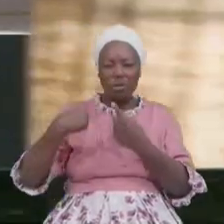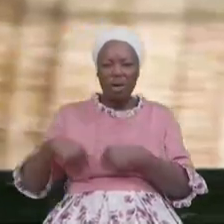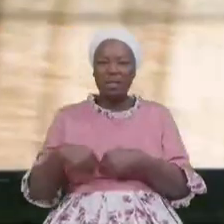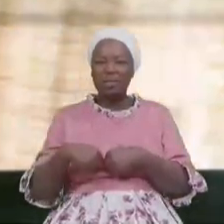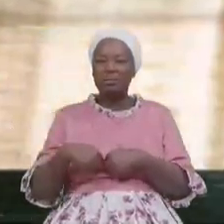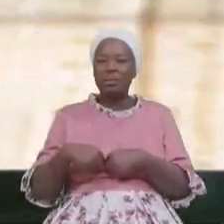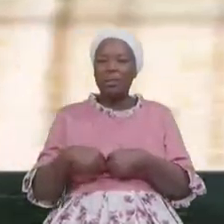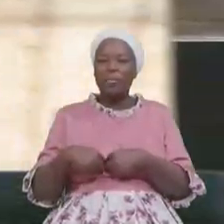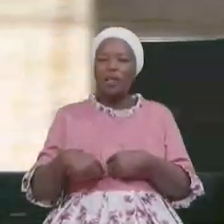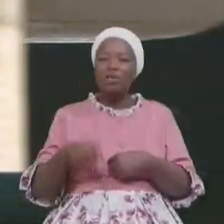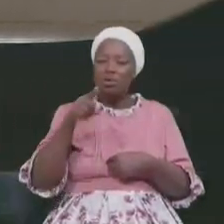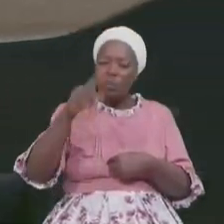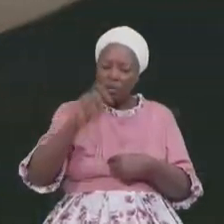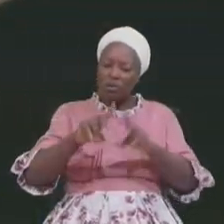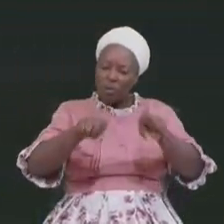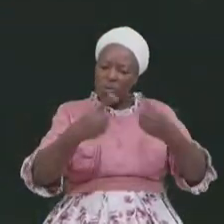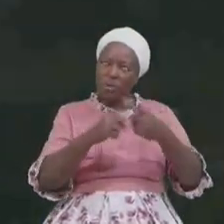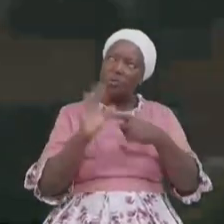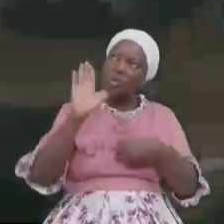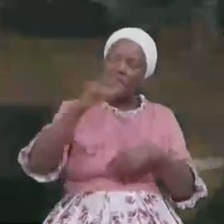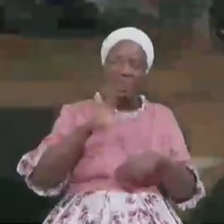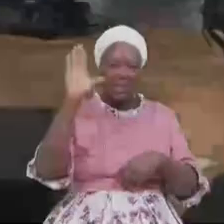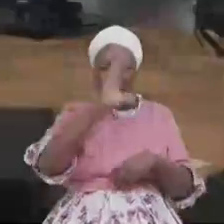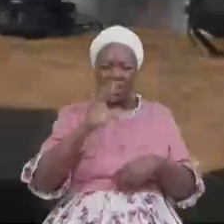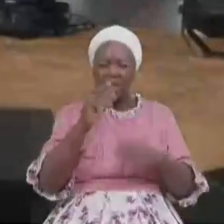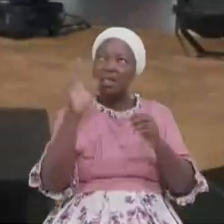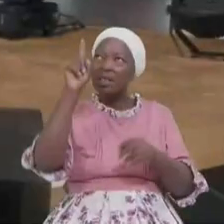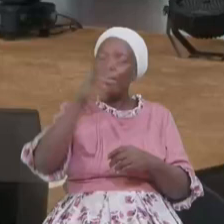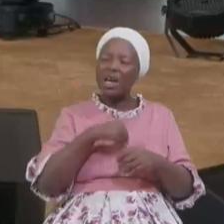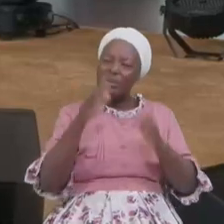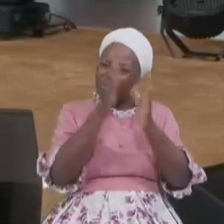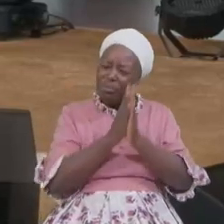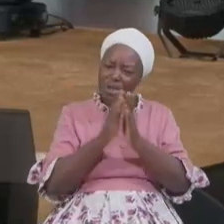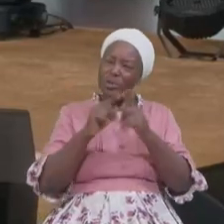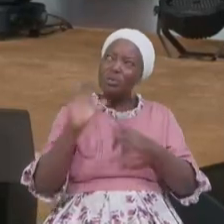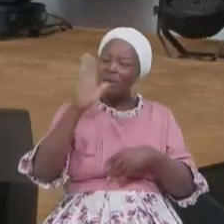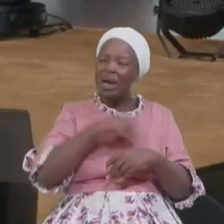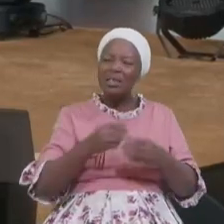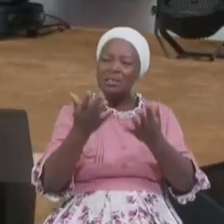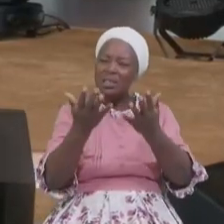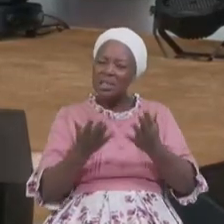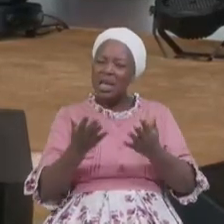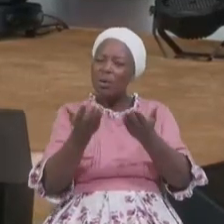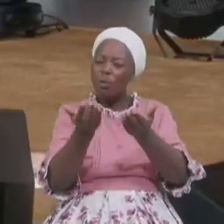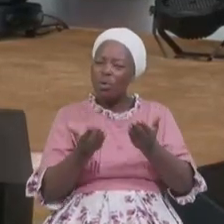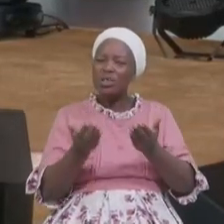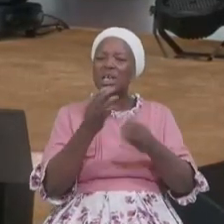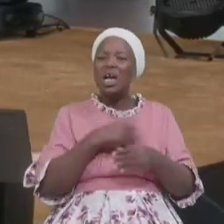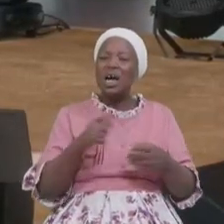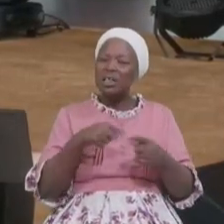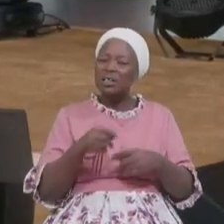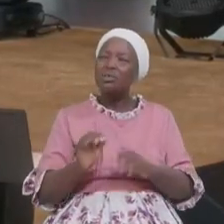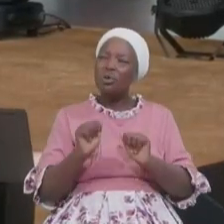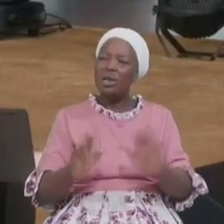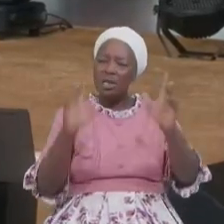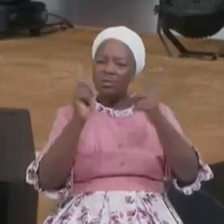dois aller à lui, tu dois le chercher. Tu dois désirer, c'est important, tu dois te soumettre à cette